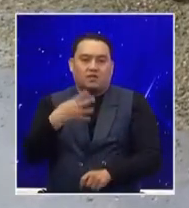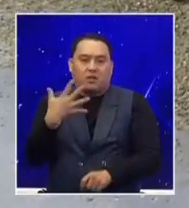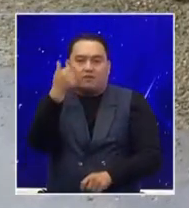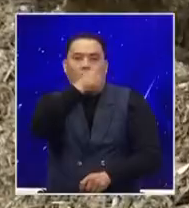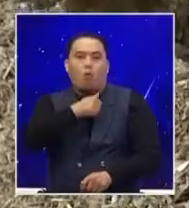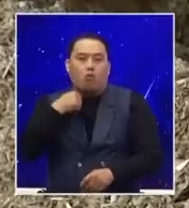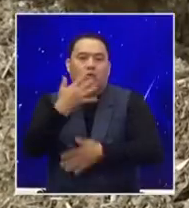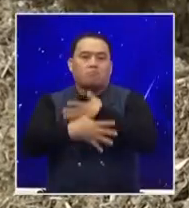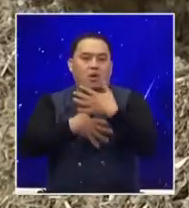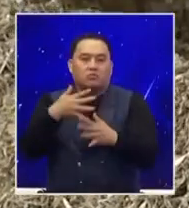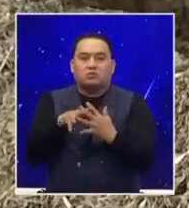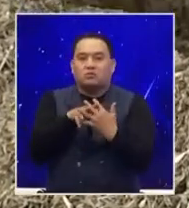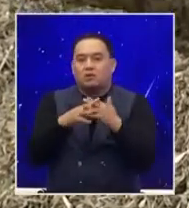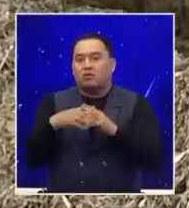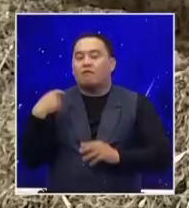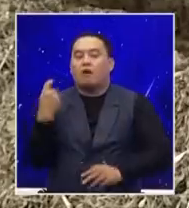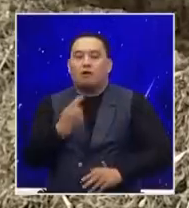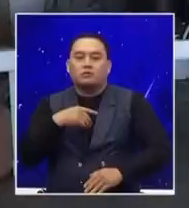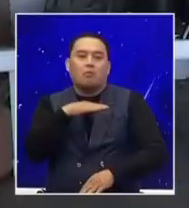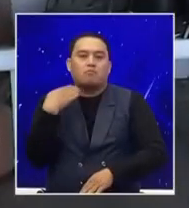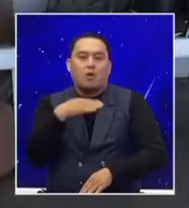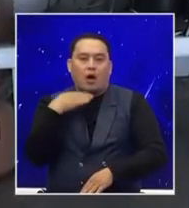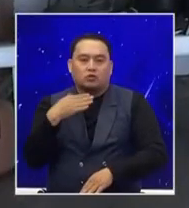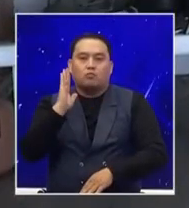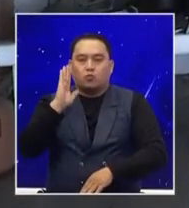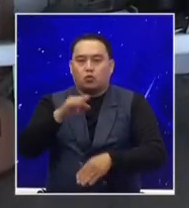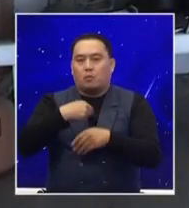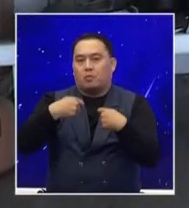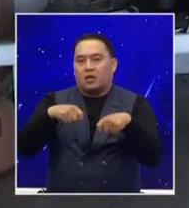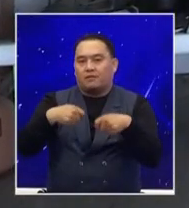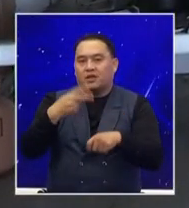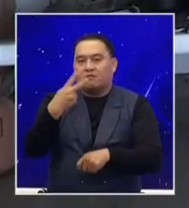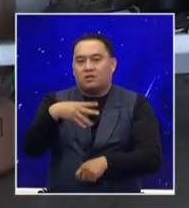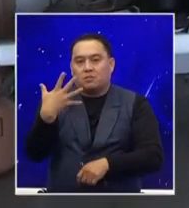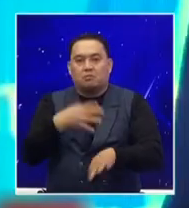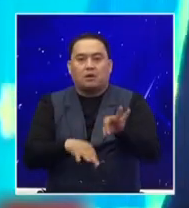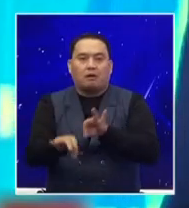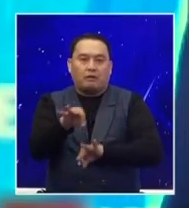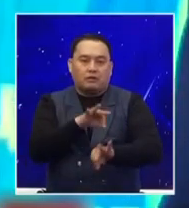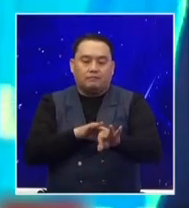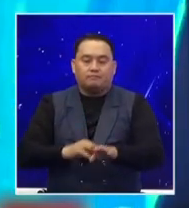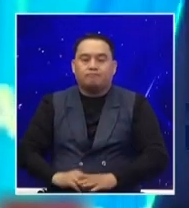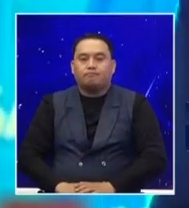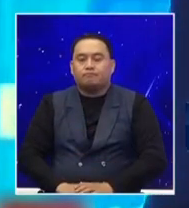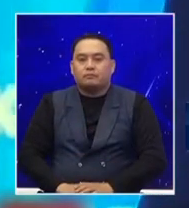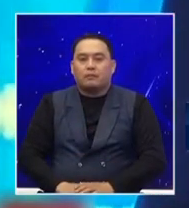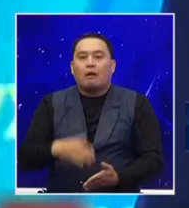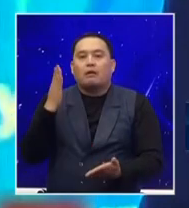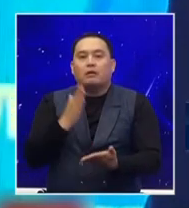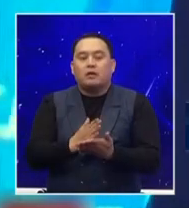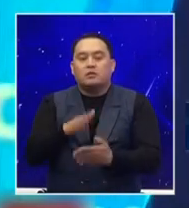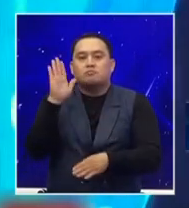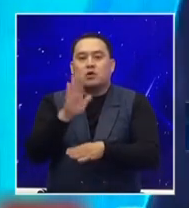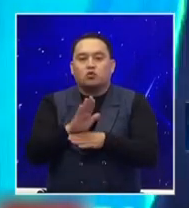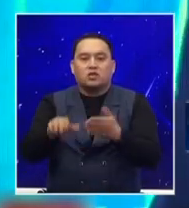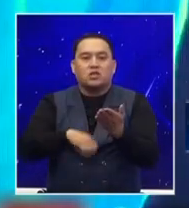года в переработке сельхозпродукции, в том числе мяса, будет реализовано 25 проектов. Есть поручение главы государства о том,